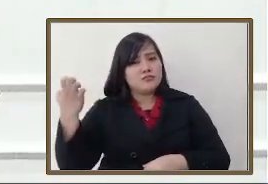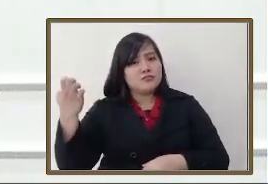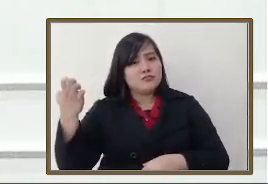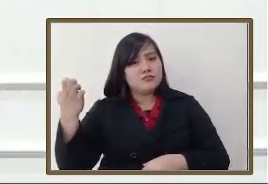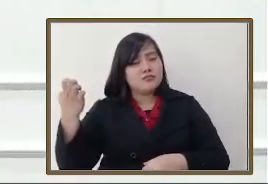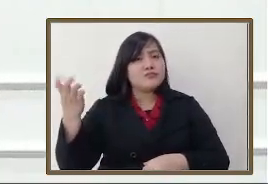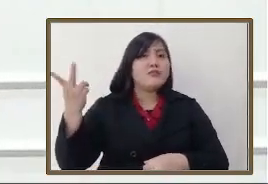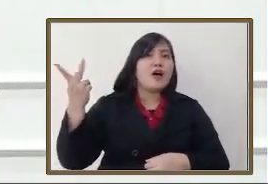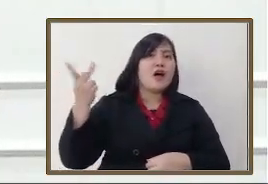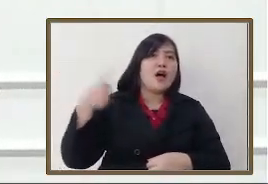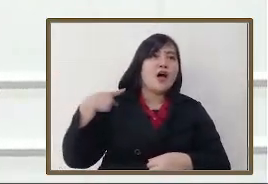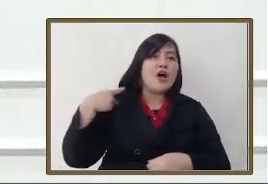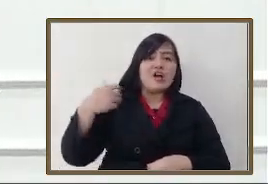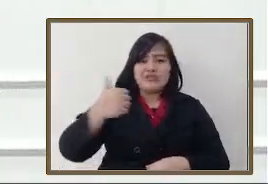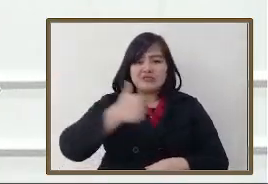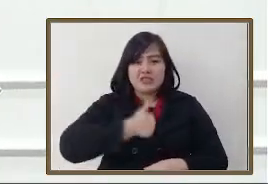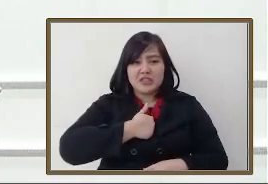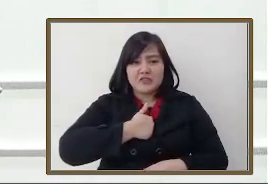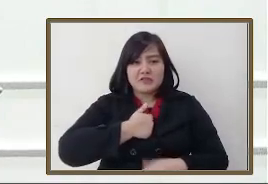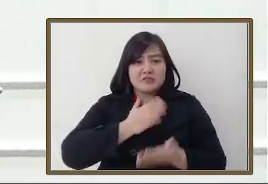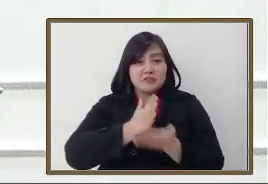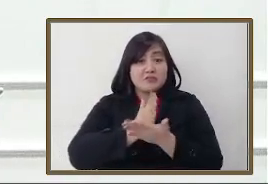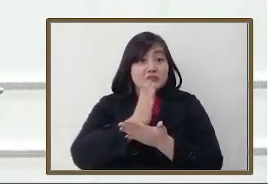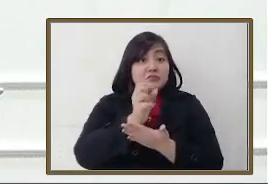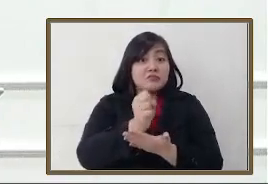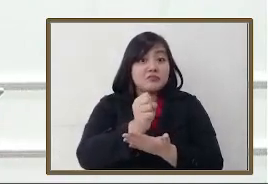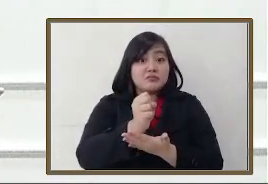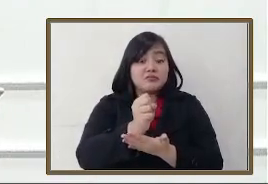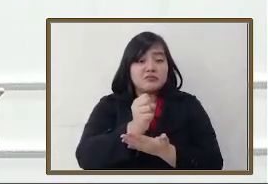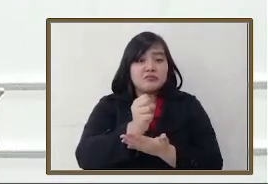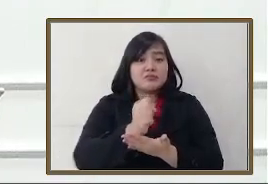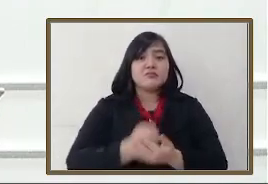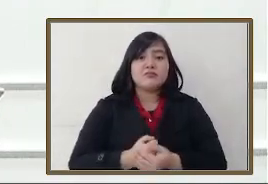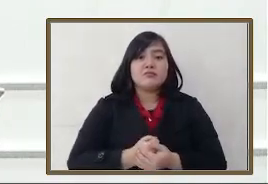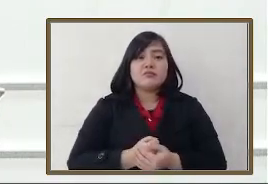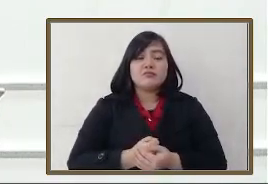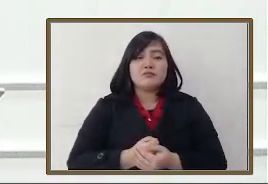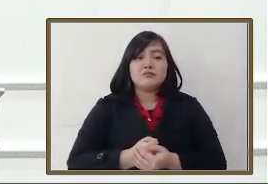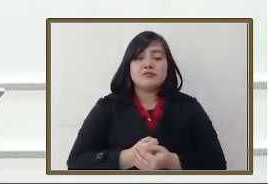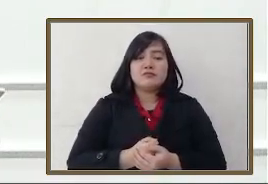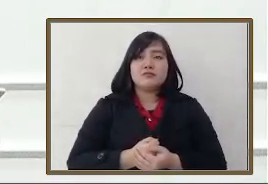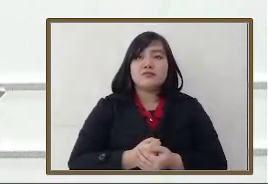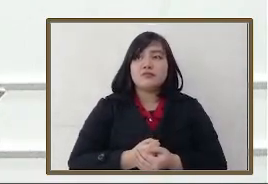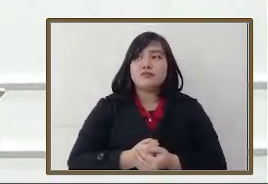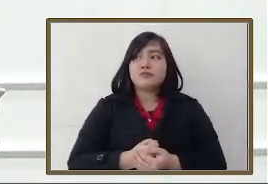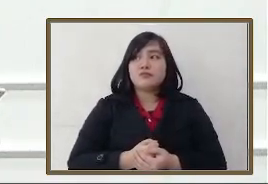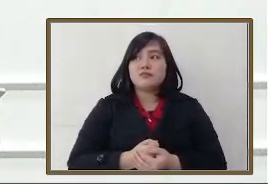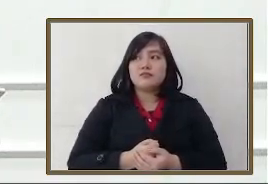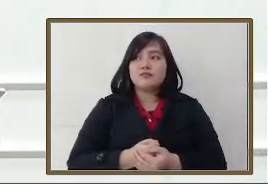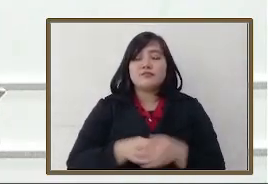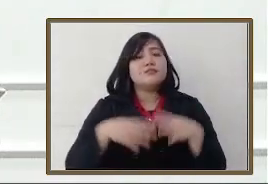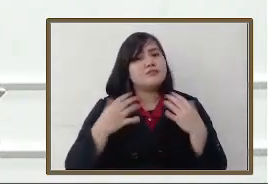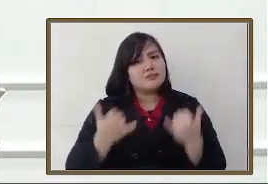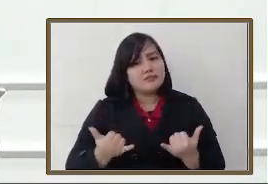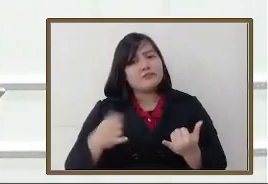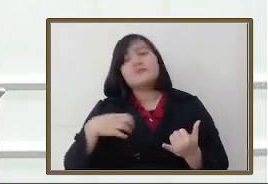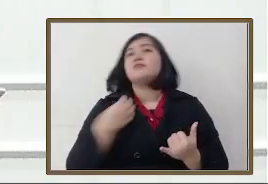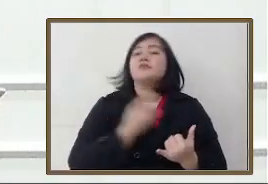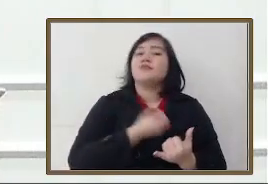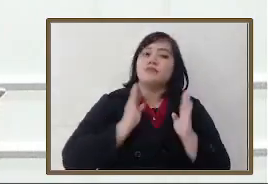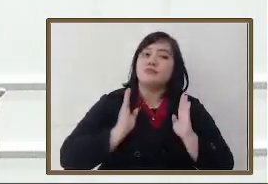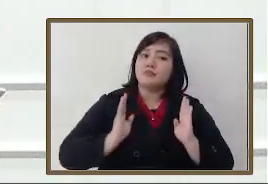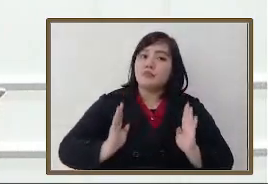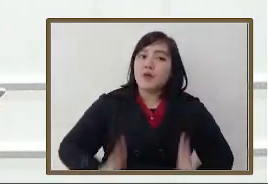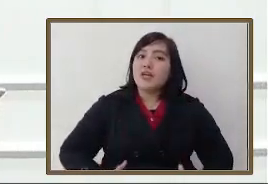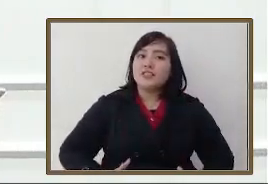Nandiyan yung self-righteousness. Okay? So yung katawan natin,